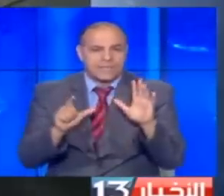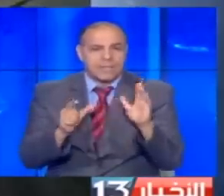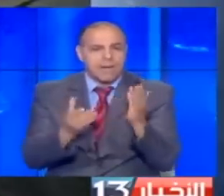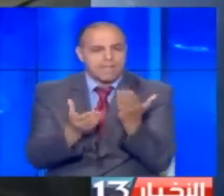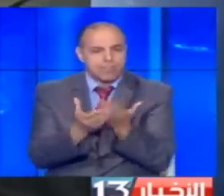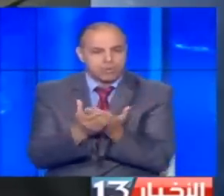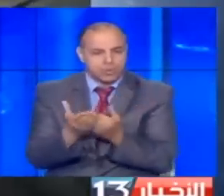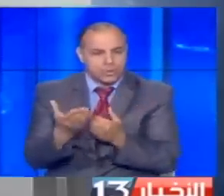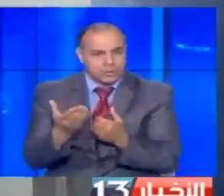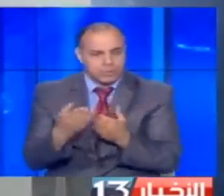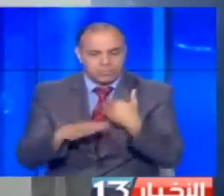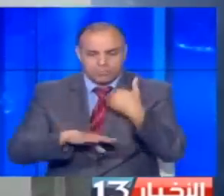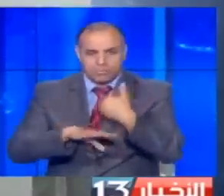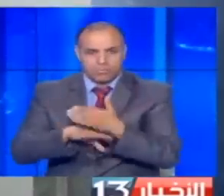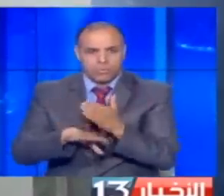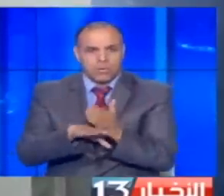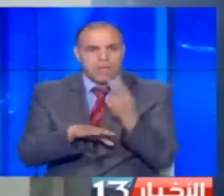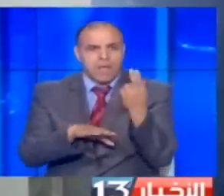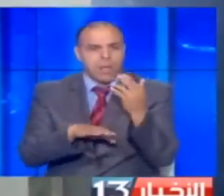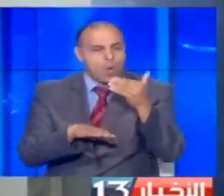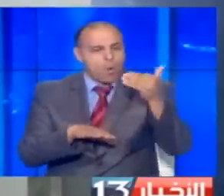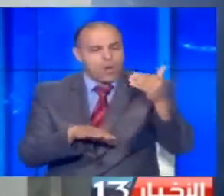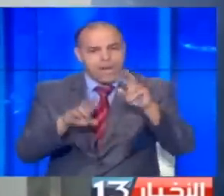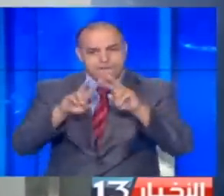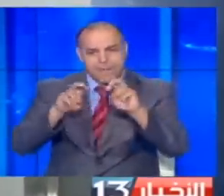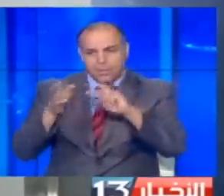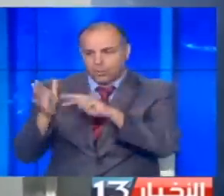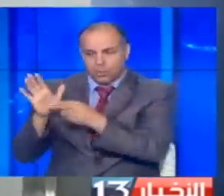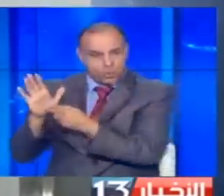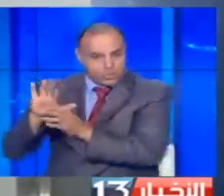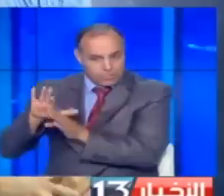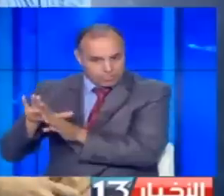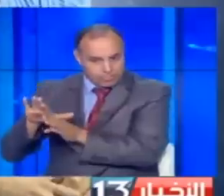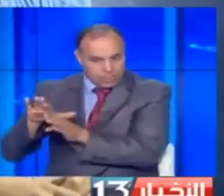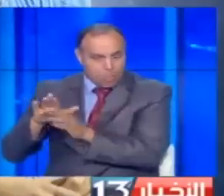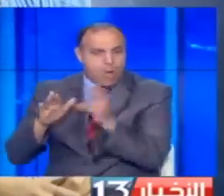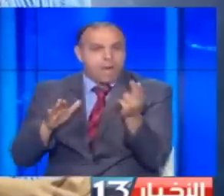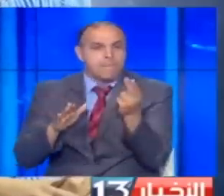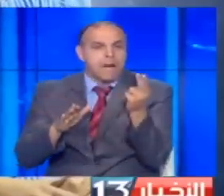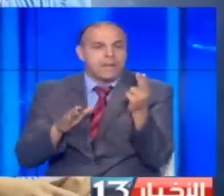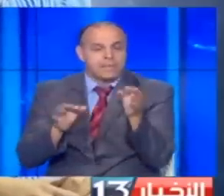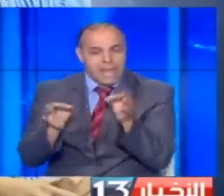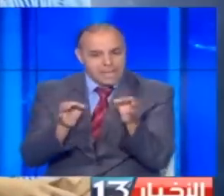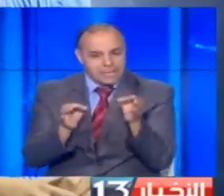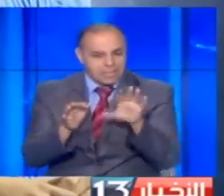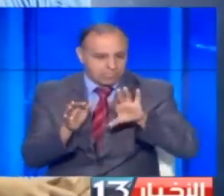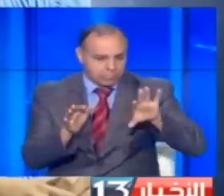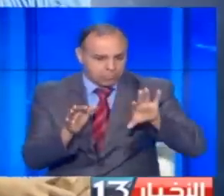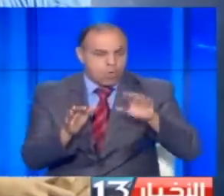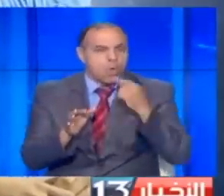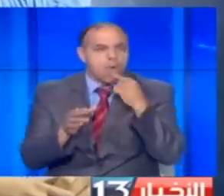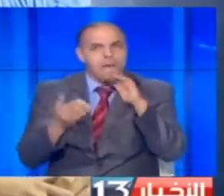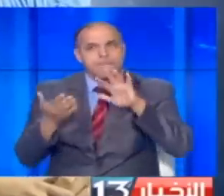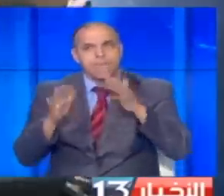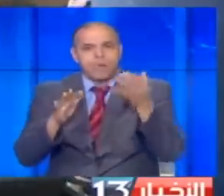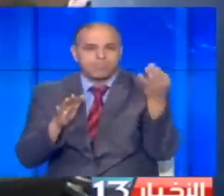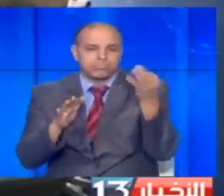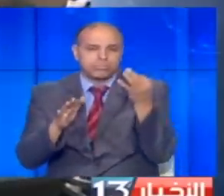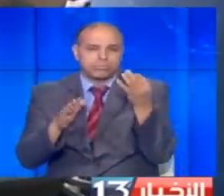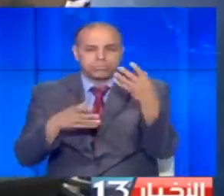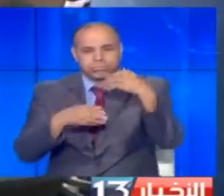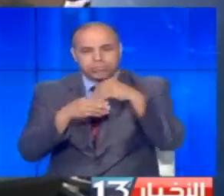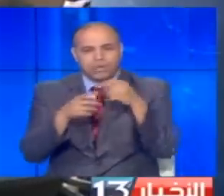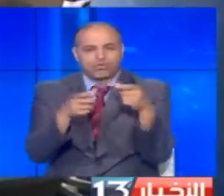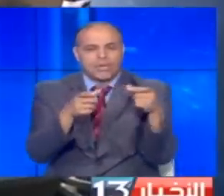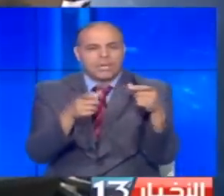تتوزع بين المعاهد العليا للدراسات التكنولوجيه ومعاهدها الجزائر اي بمعدل محاضره مؤسسات